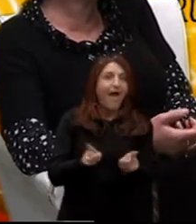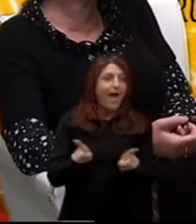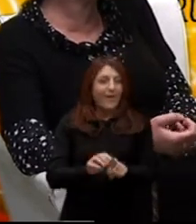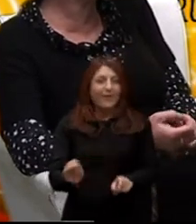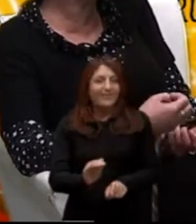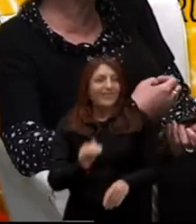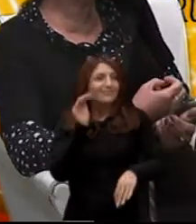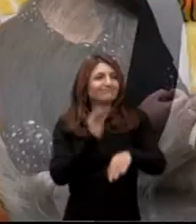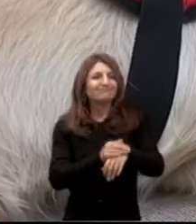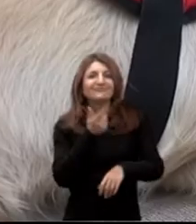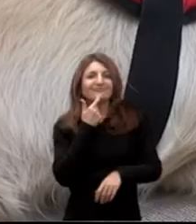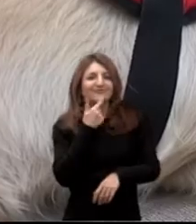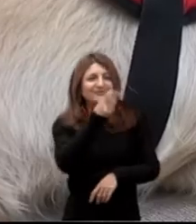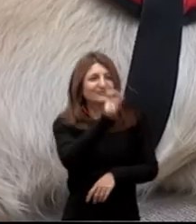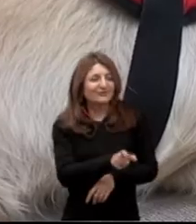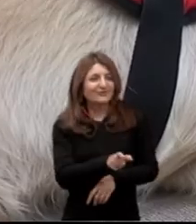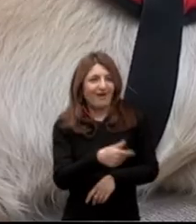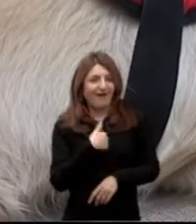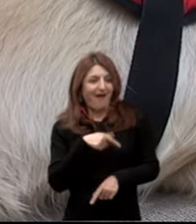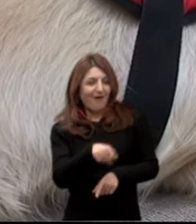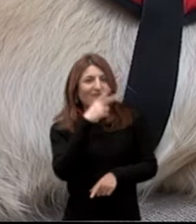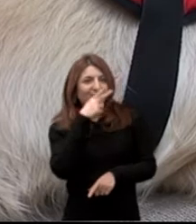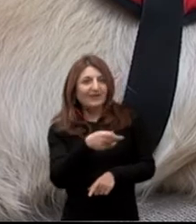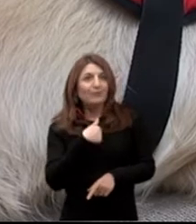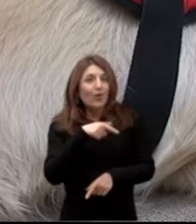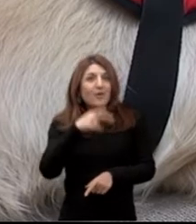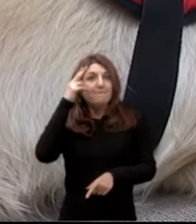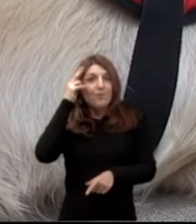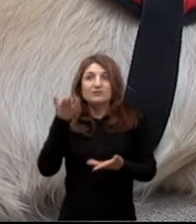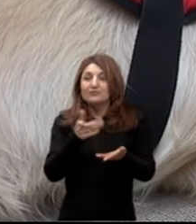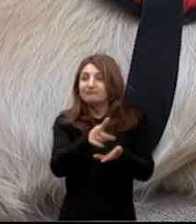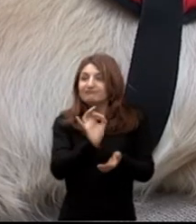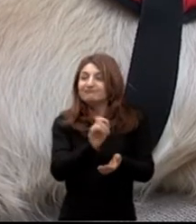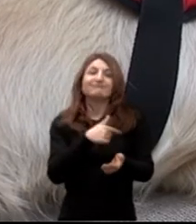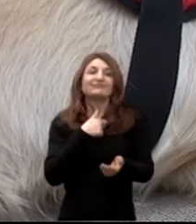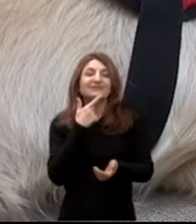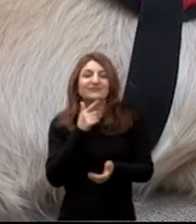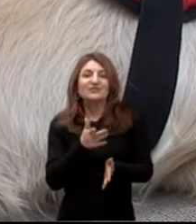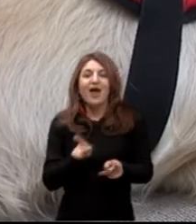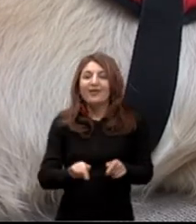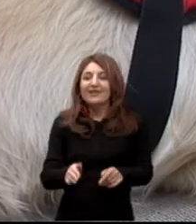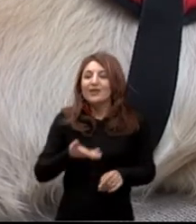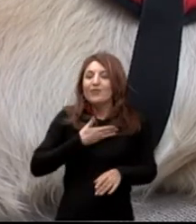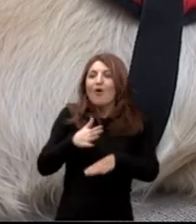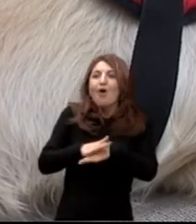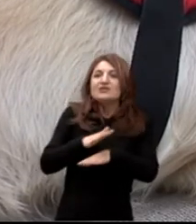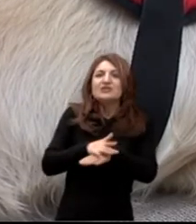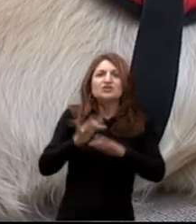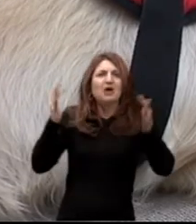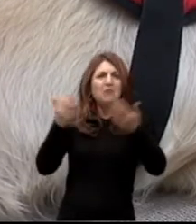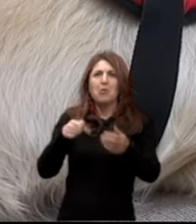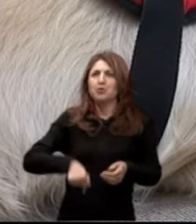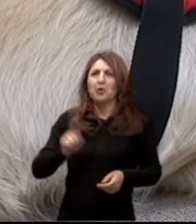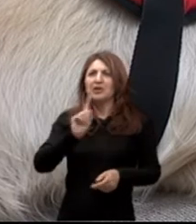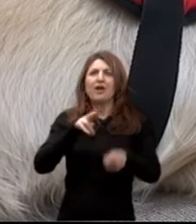druga dimenzija. Znači, on zapravo vidi nešto što mu je poznato iz njegovog svakodnevnog života. Odnosno, on doživljava taj prostor ne kao